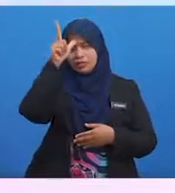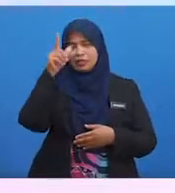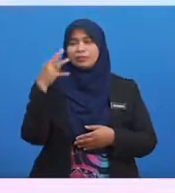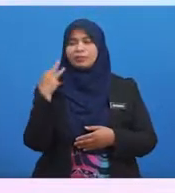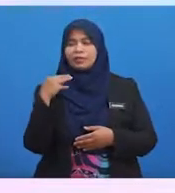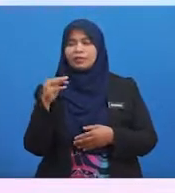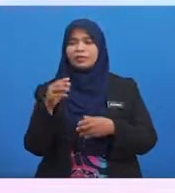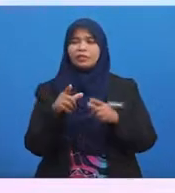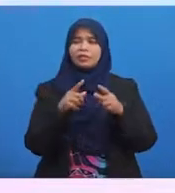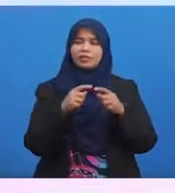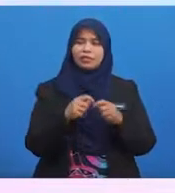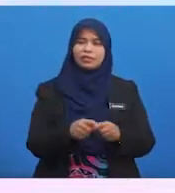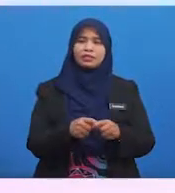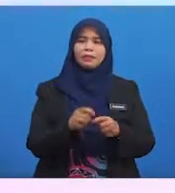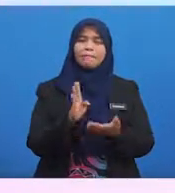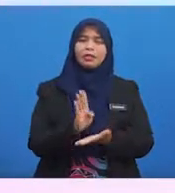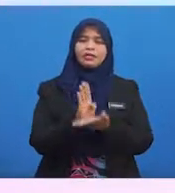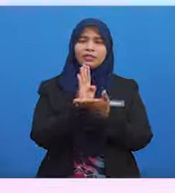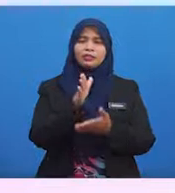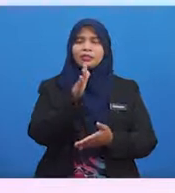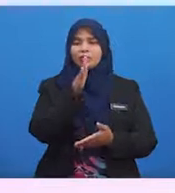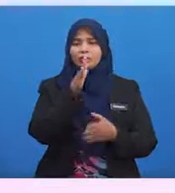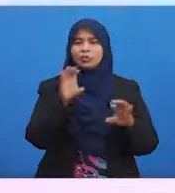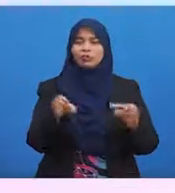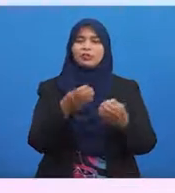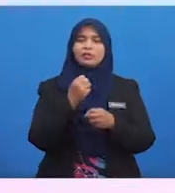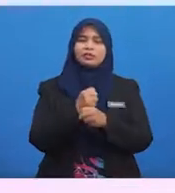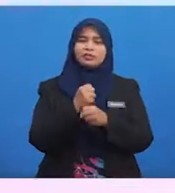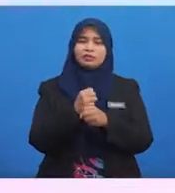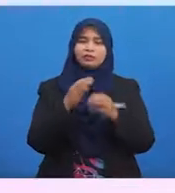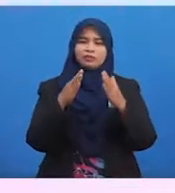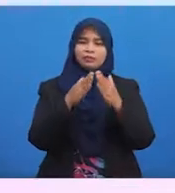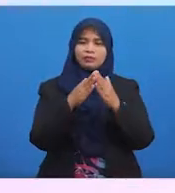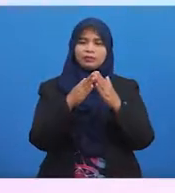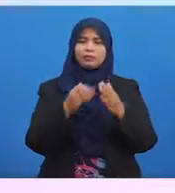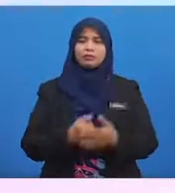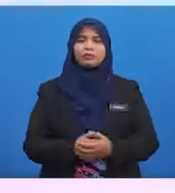tetap membantu ibunya membuat kerja rumah